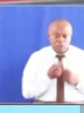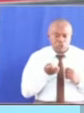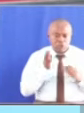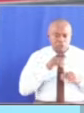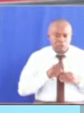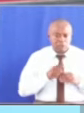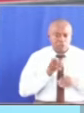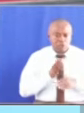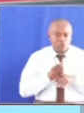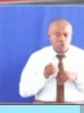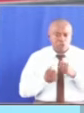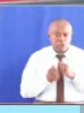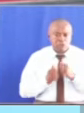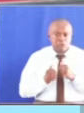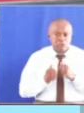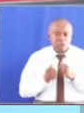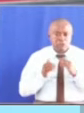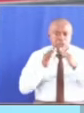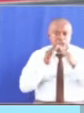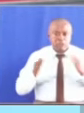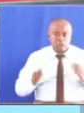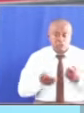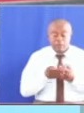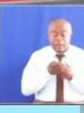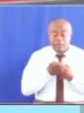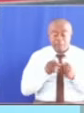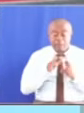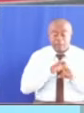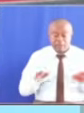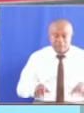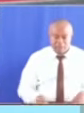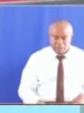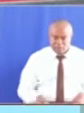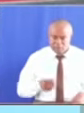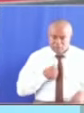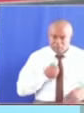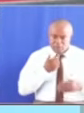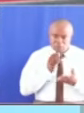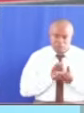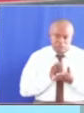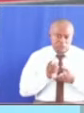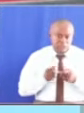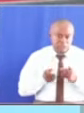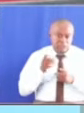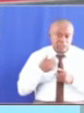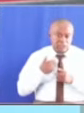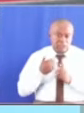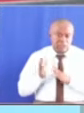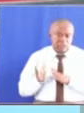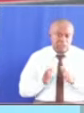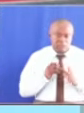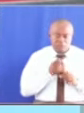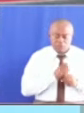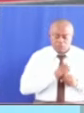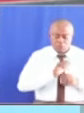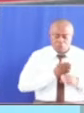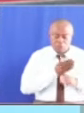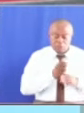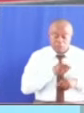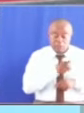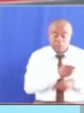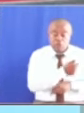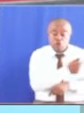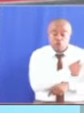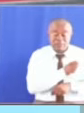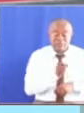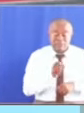wa jengo la damu salama. Hivyo Mheshimiwa Mwenyekiti, niwahakikishie serikali imejipanga kuendelea kukarabati hospitali kongwe zote